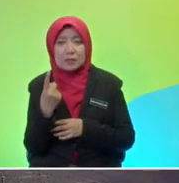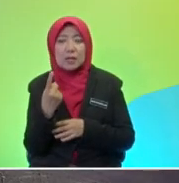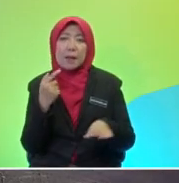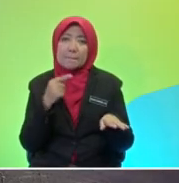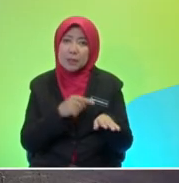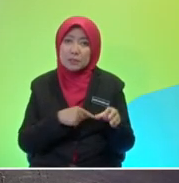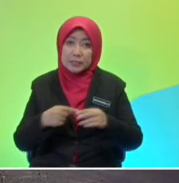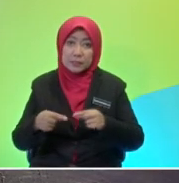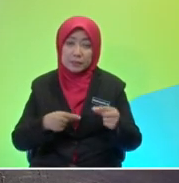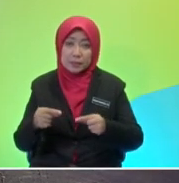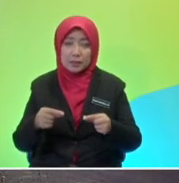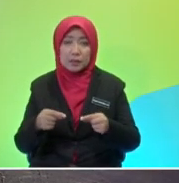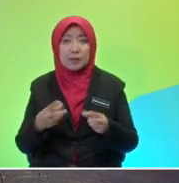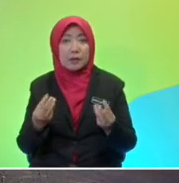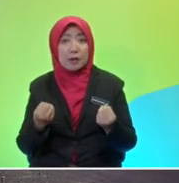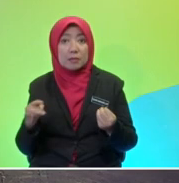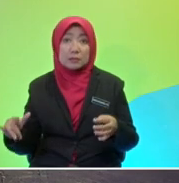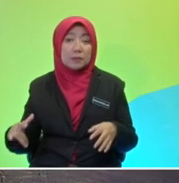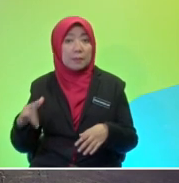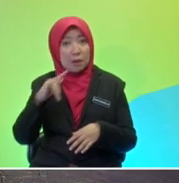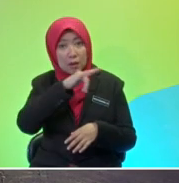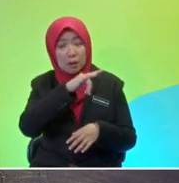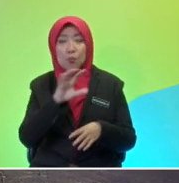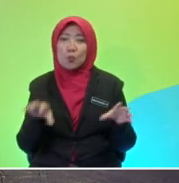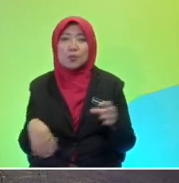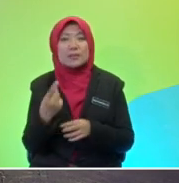bergerak terbang Iya depan he eh